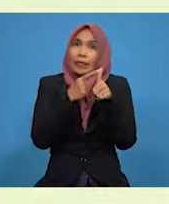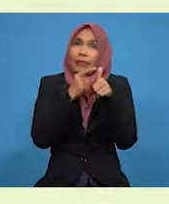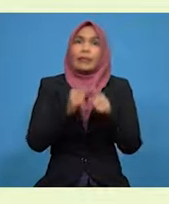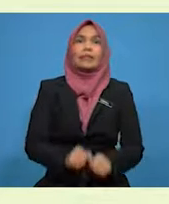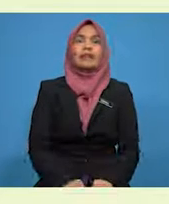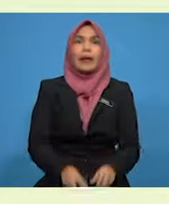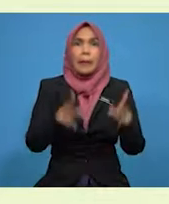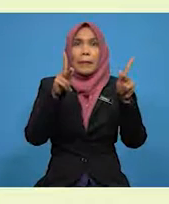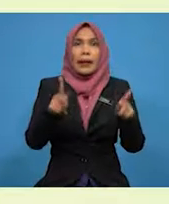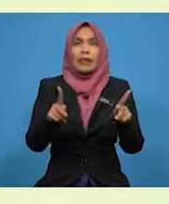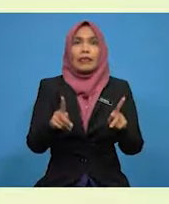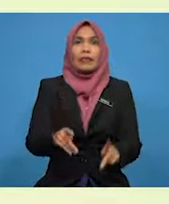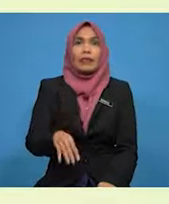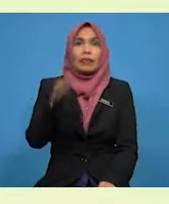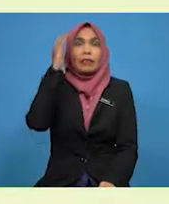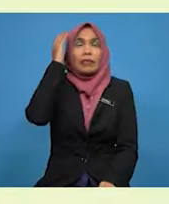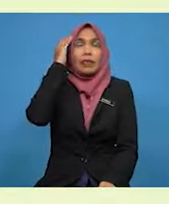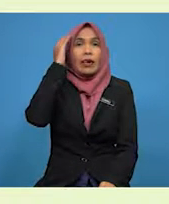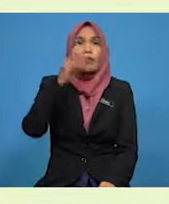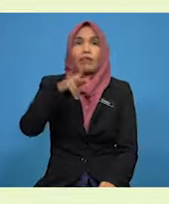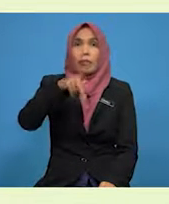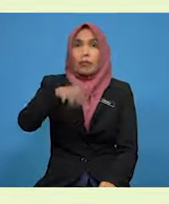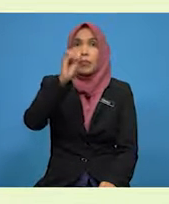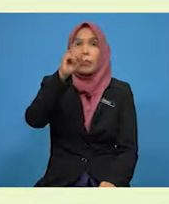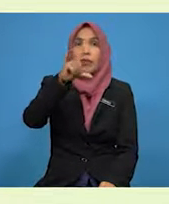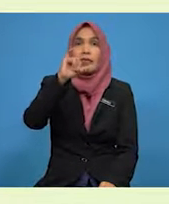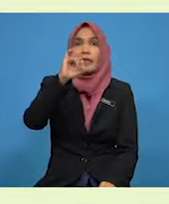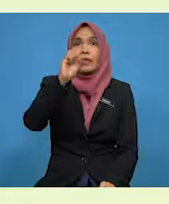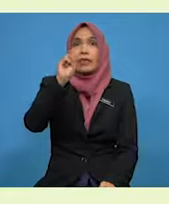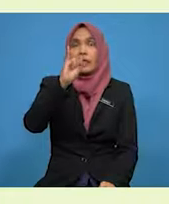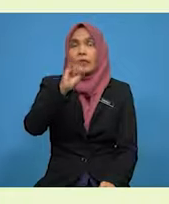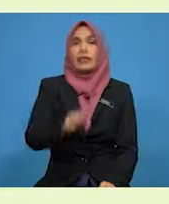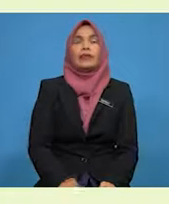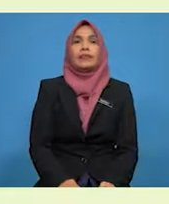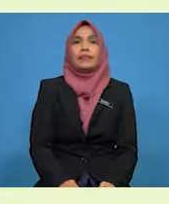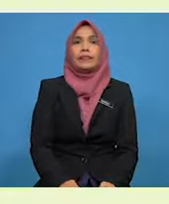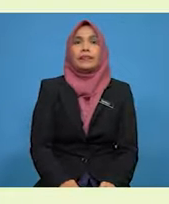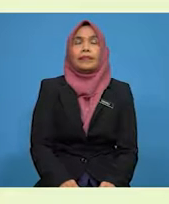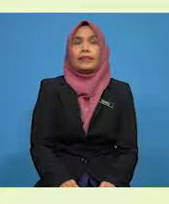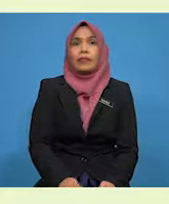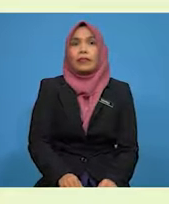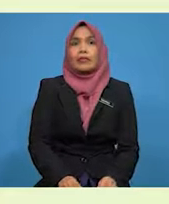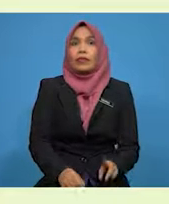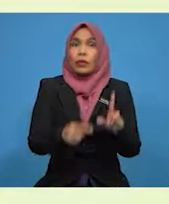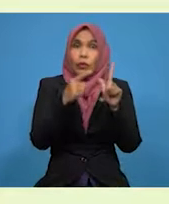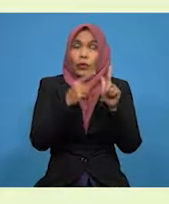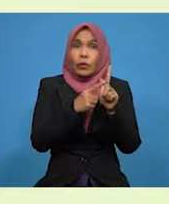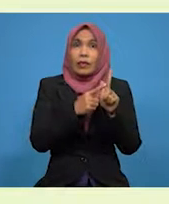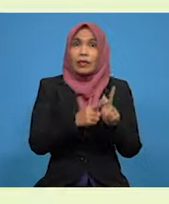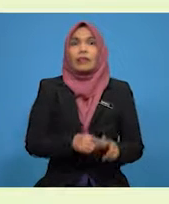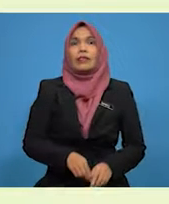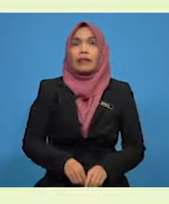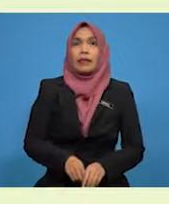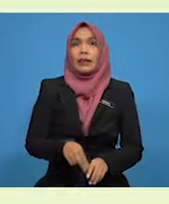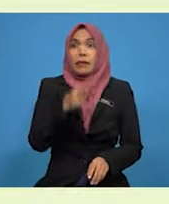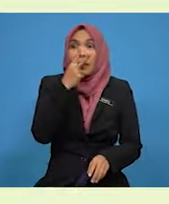pertama, pelajar perlu mengenali polisi syarikat. Yang kedua, pelajar perlu memantau